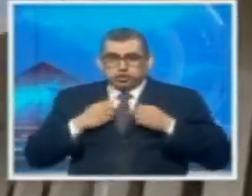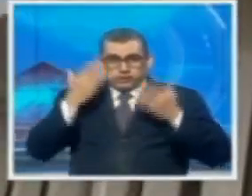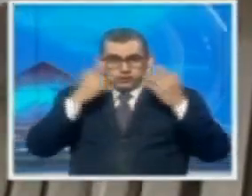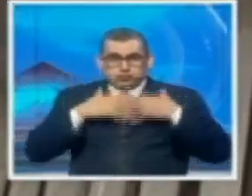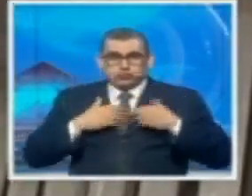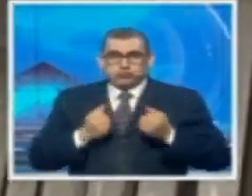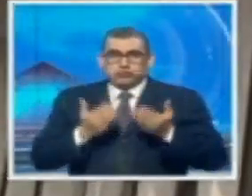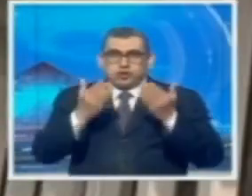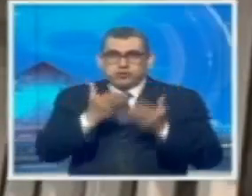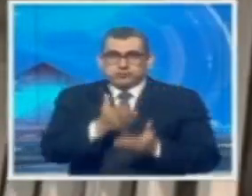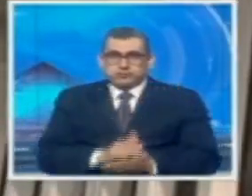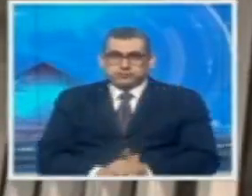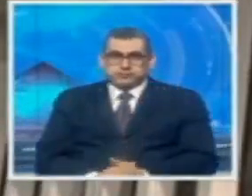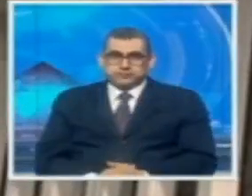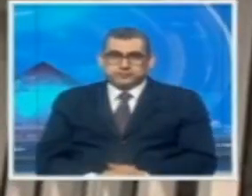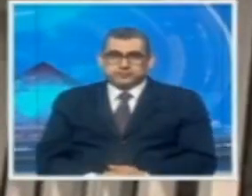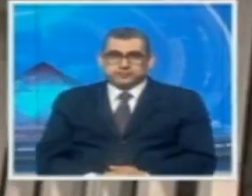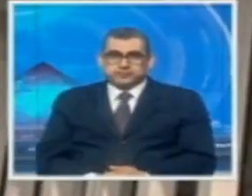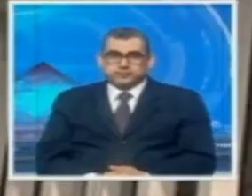العاجل للمصابين.